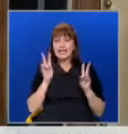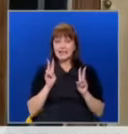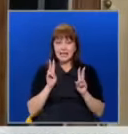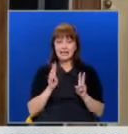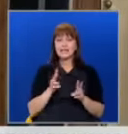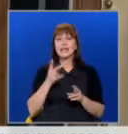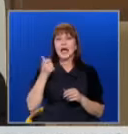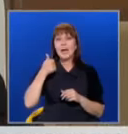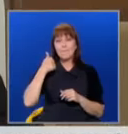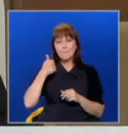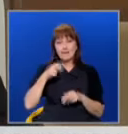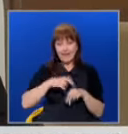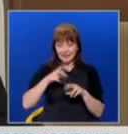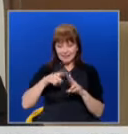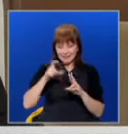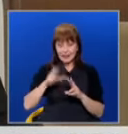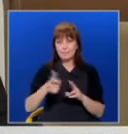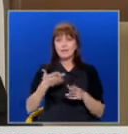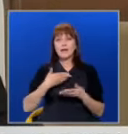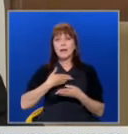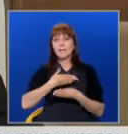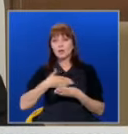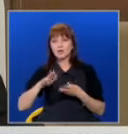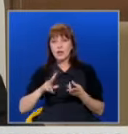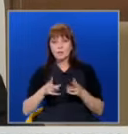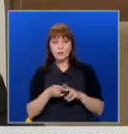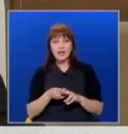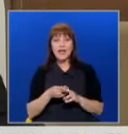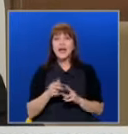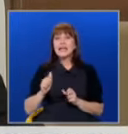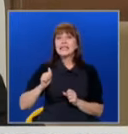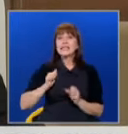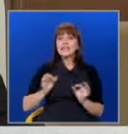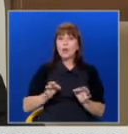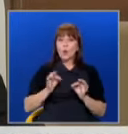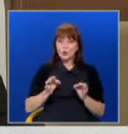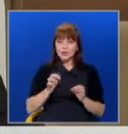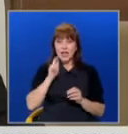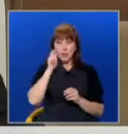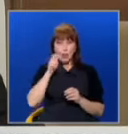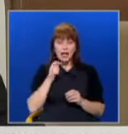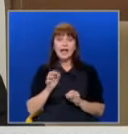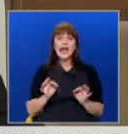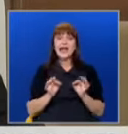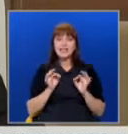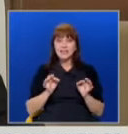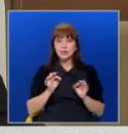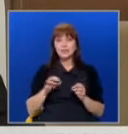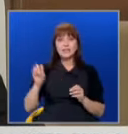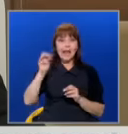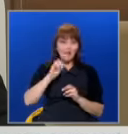ДПС и Има такъв народ. Сигурността на Украйна е сигурността на Европа, е сигурността на